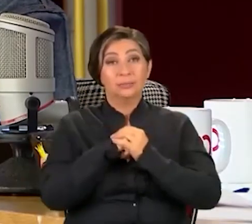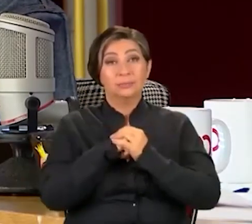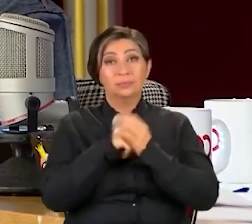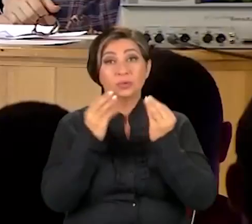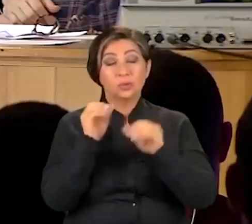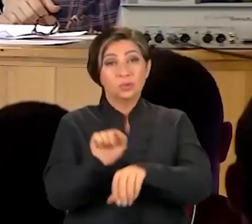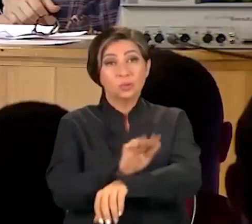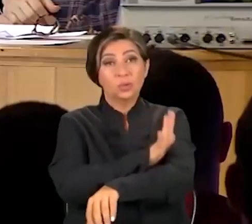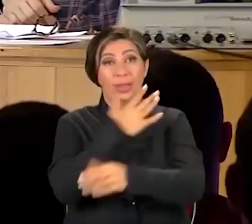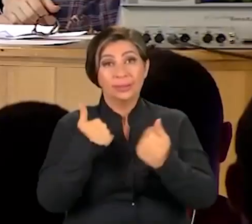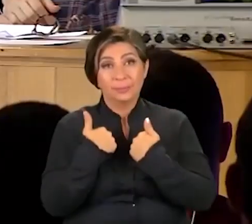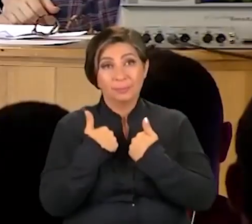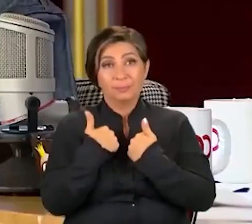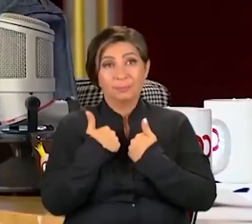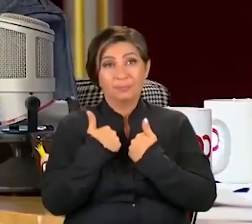çok duygulandım.